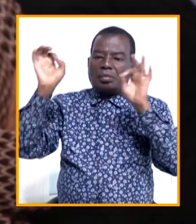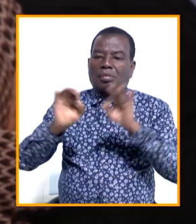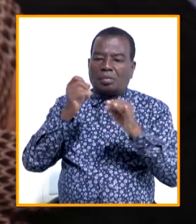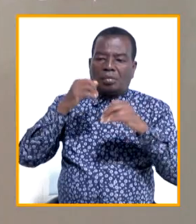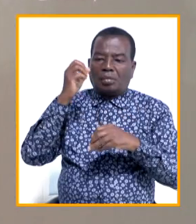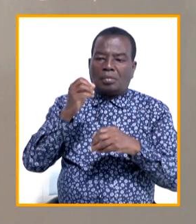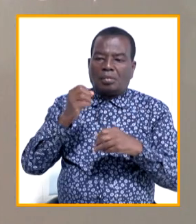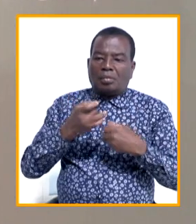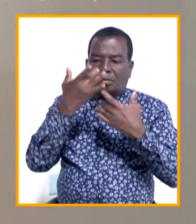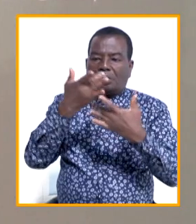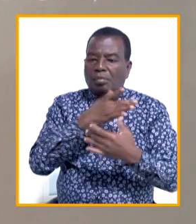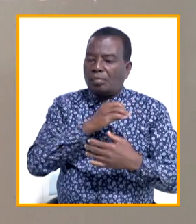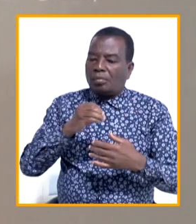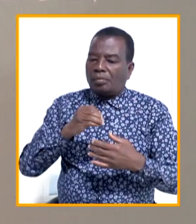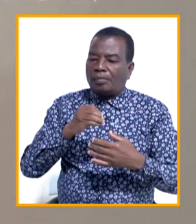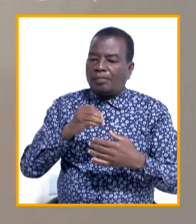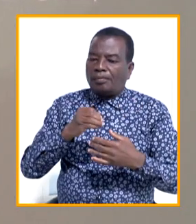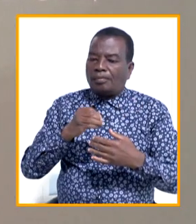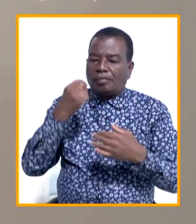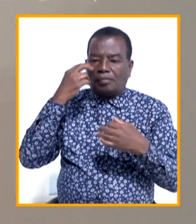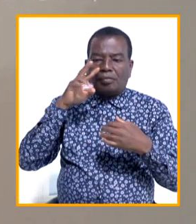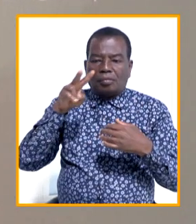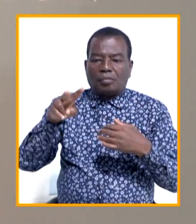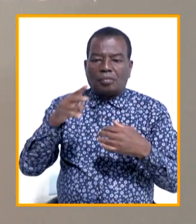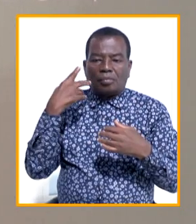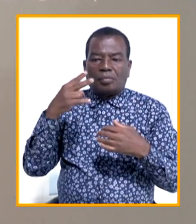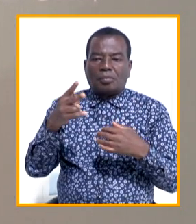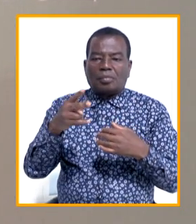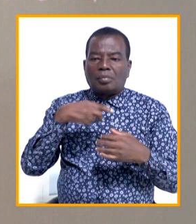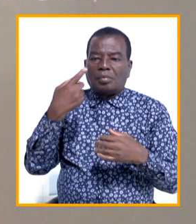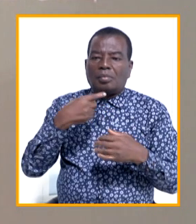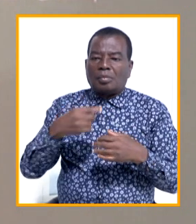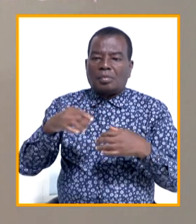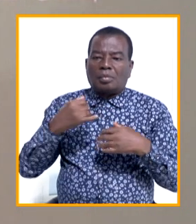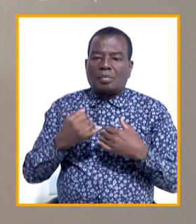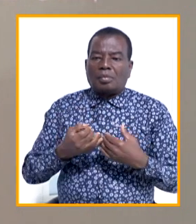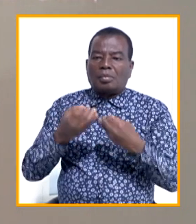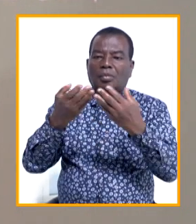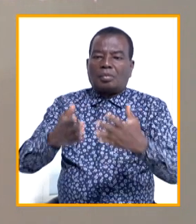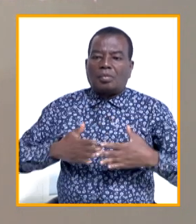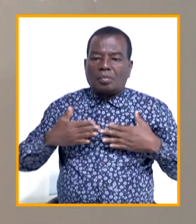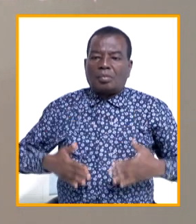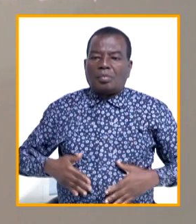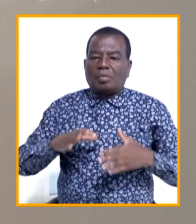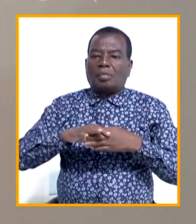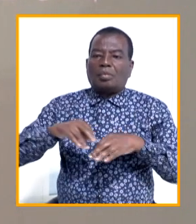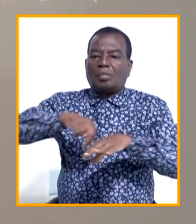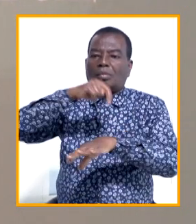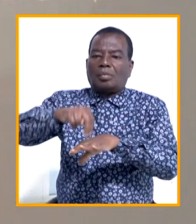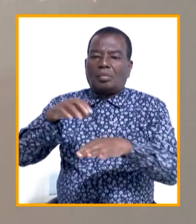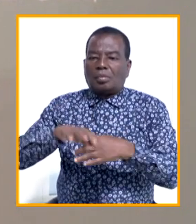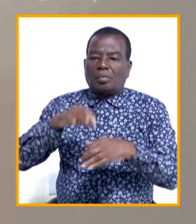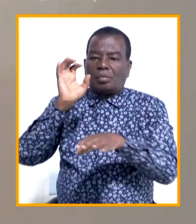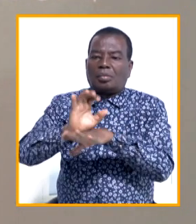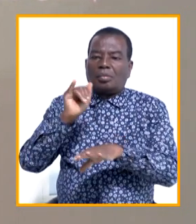consacre et confirme la clairvooillance d'une vision qui a su irriguer le corps de notre nation celle